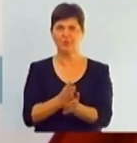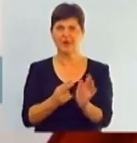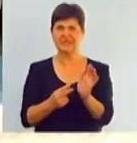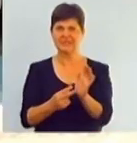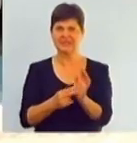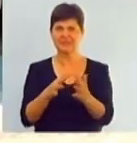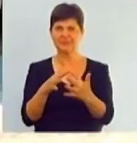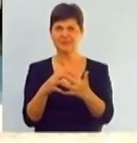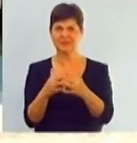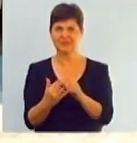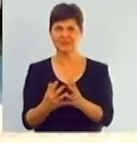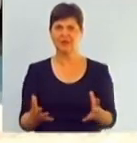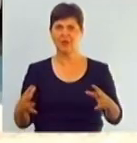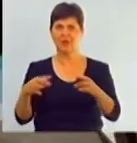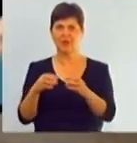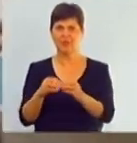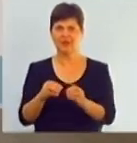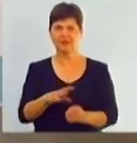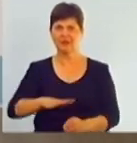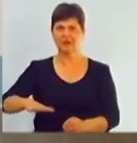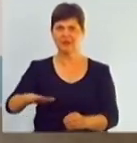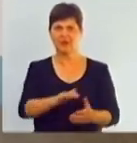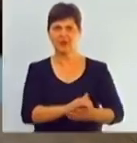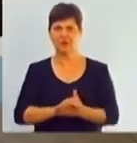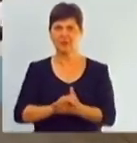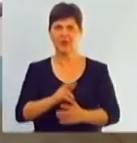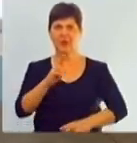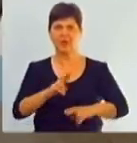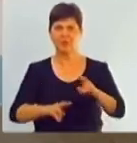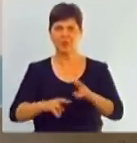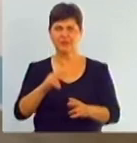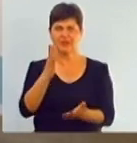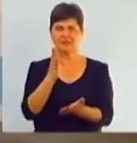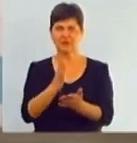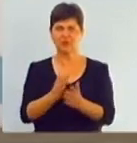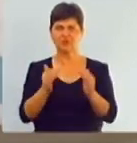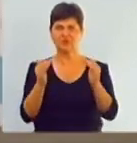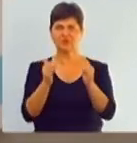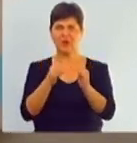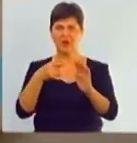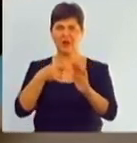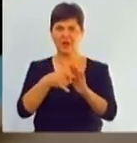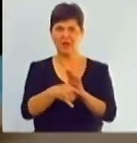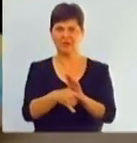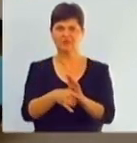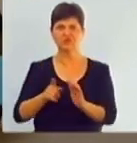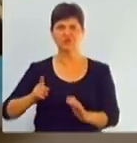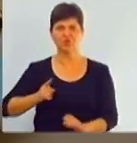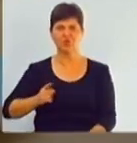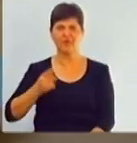об'єднаної територіальної громади. Вона побудована класичним варіантом. Тобто знаходиться гараж, в якому у нас на чергуванні знаходяться дві машини.